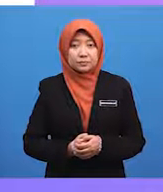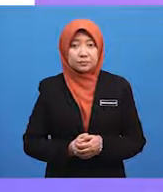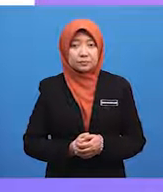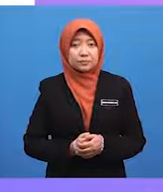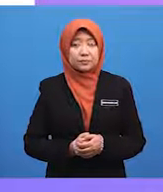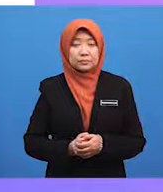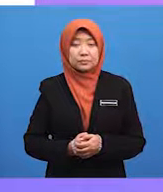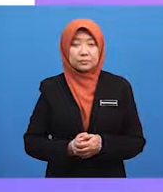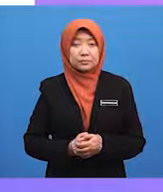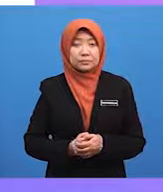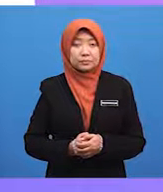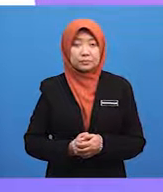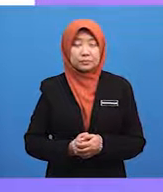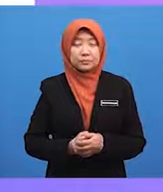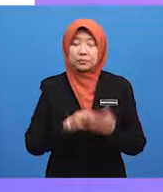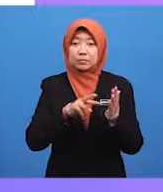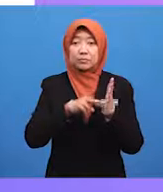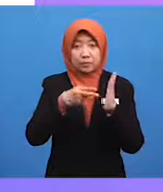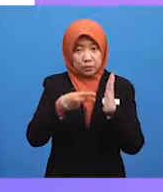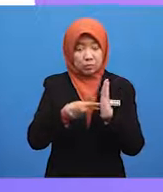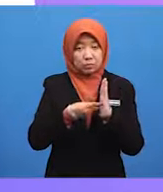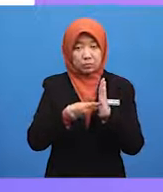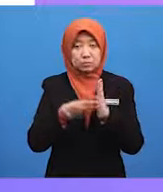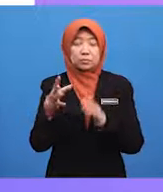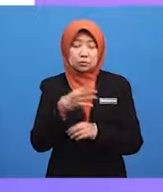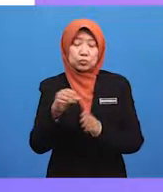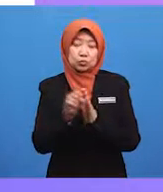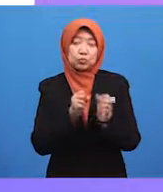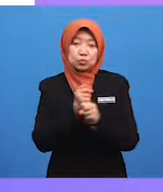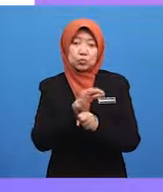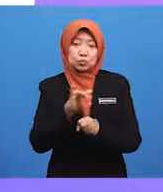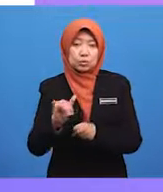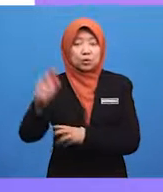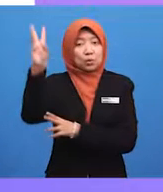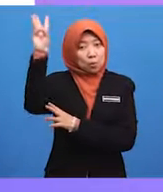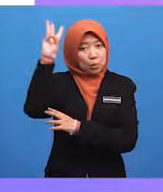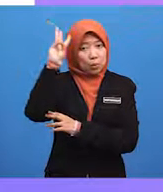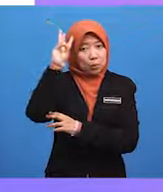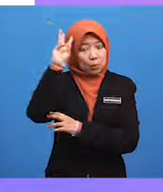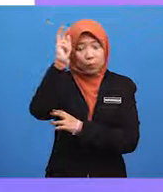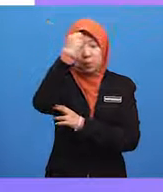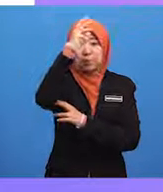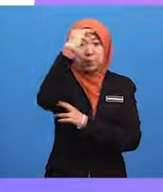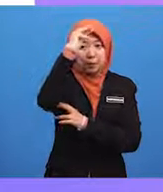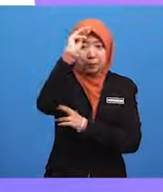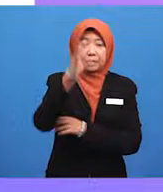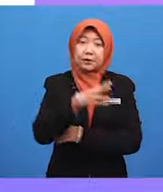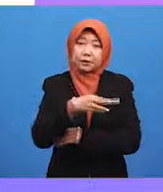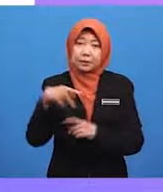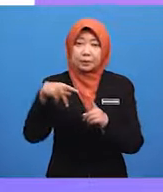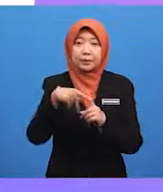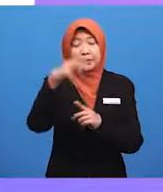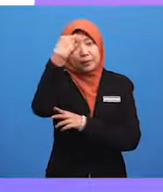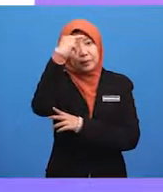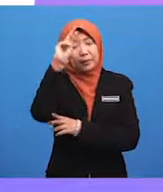khasirin. Artinya, dan sesungguhnya telah diwahyukan kepadamu wahai Muhammad dan kepada nabi-nabi yang